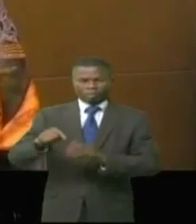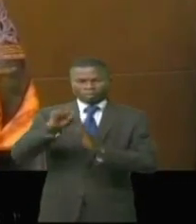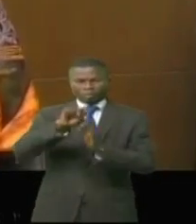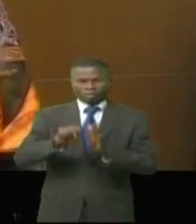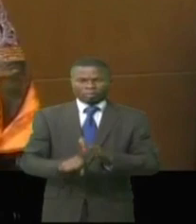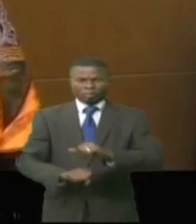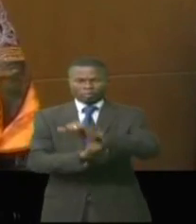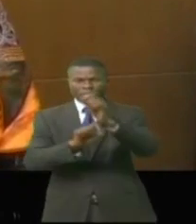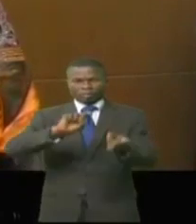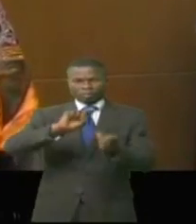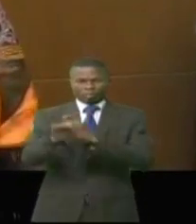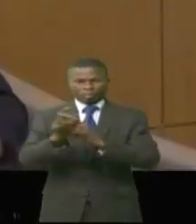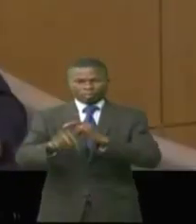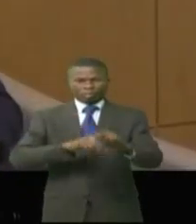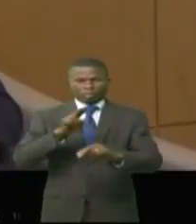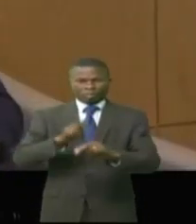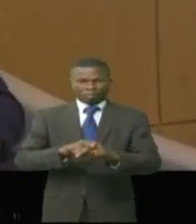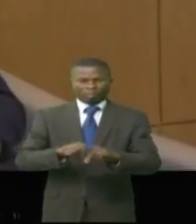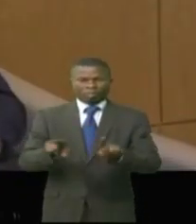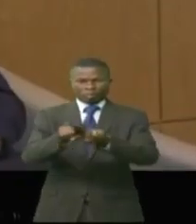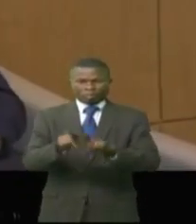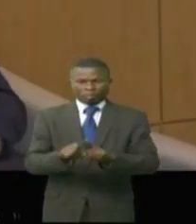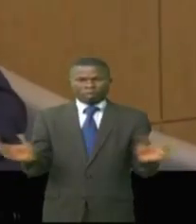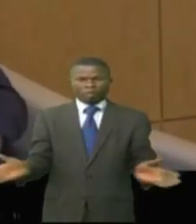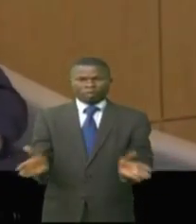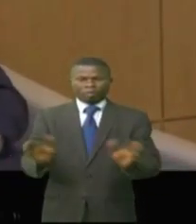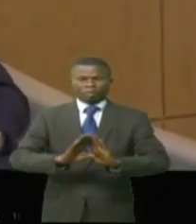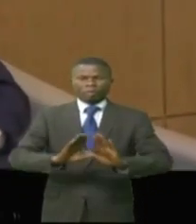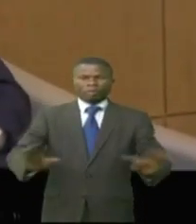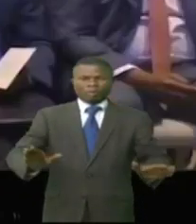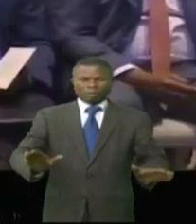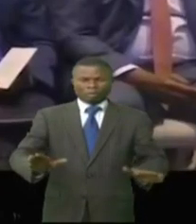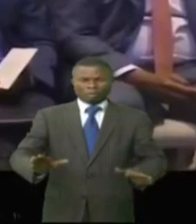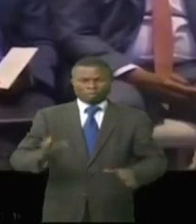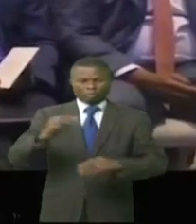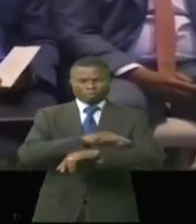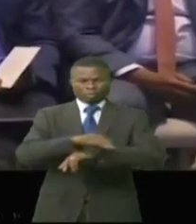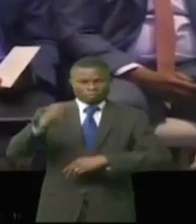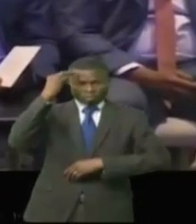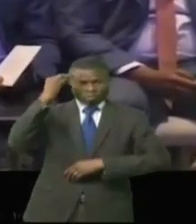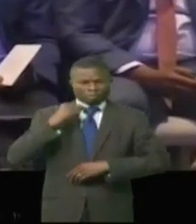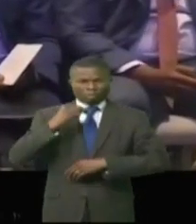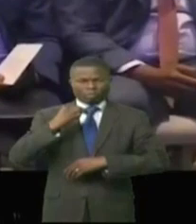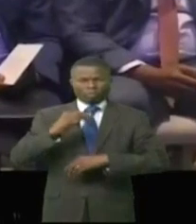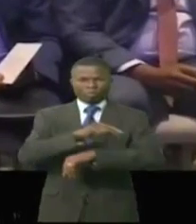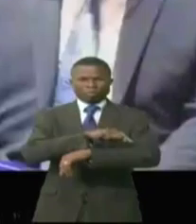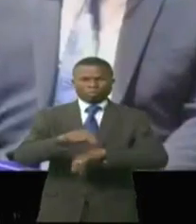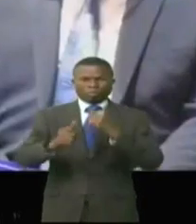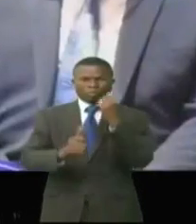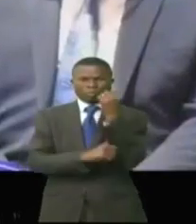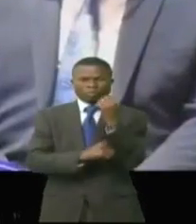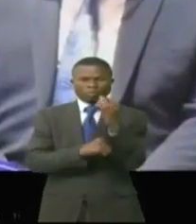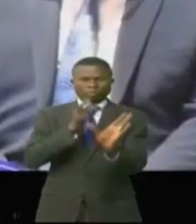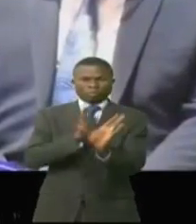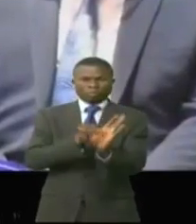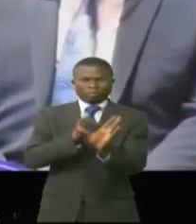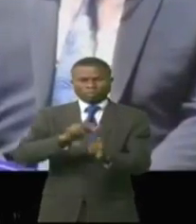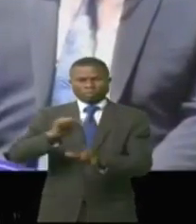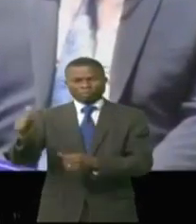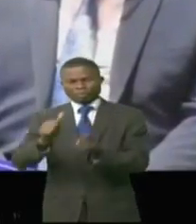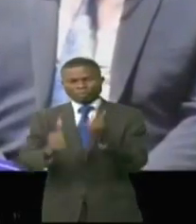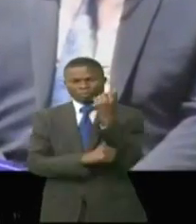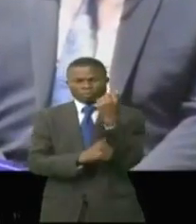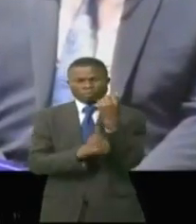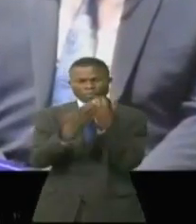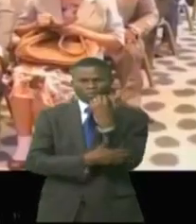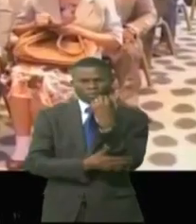aux réformes normatives et au renforcement des capacités du ministère des personnes vivant avec handicap, autres personnes vulnérables,